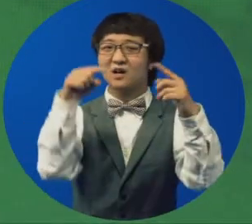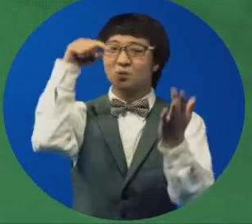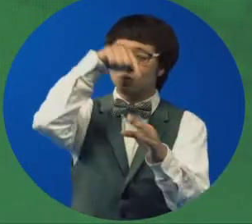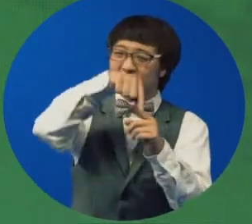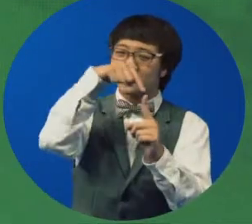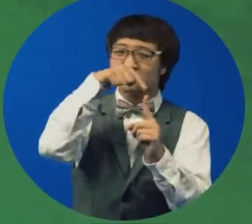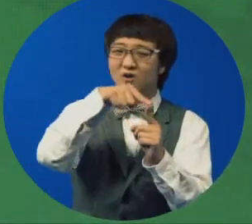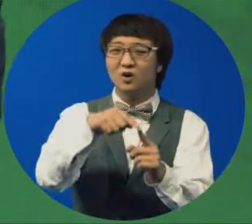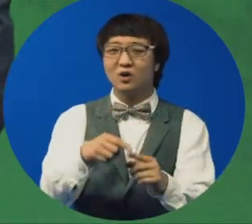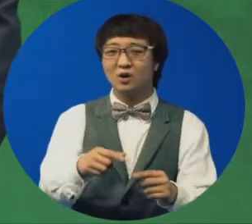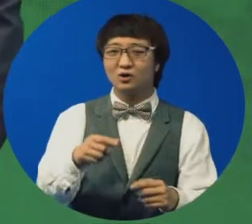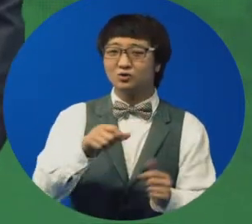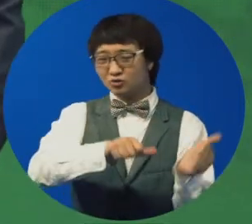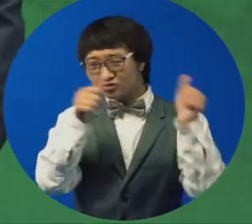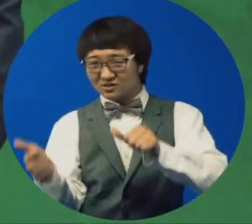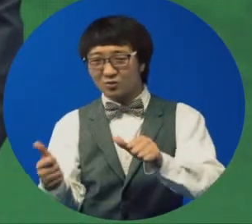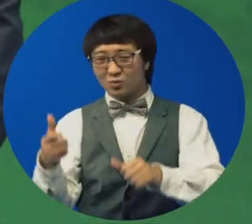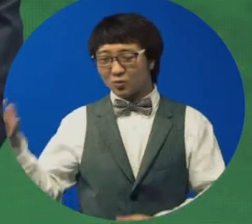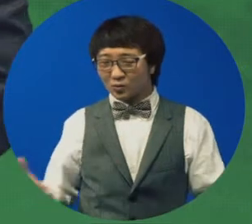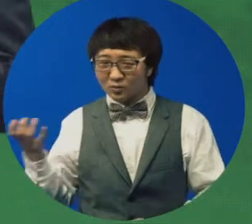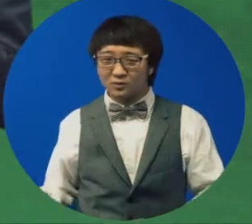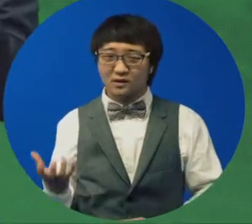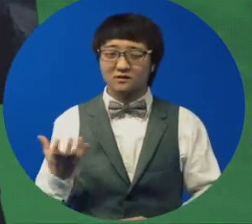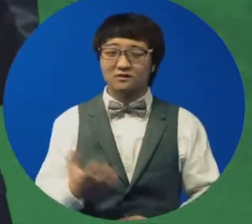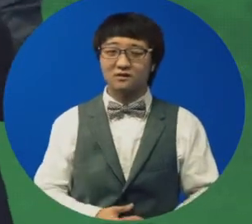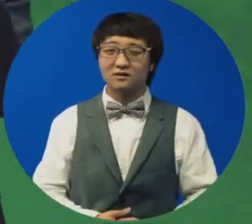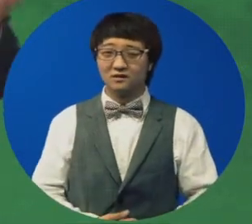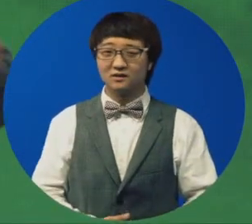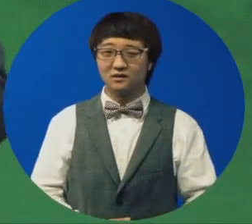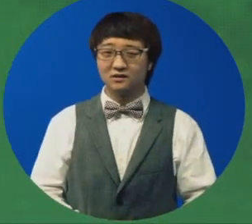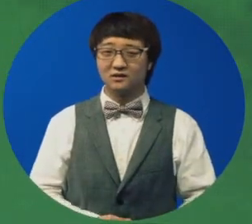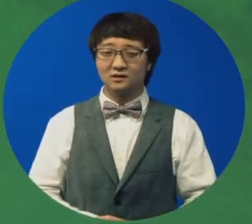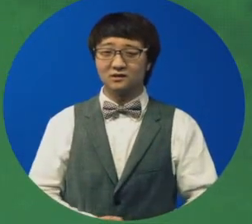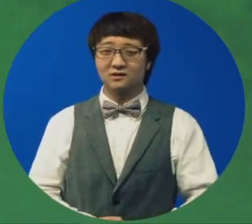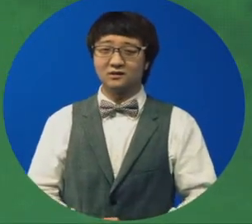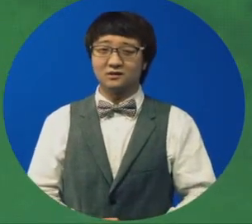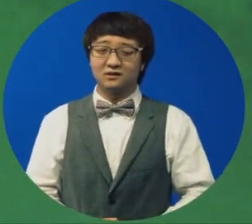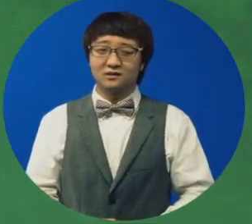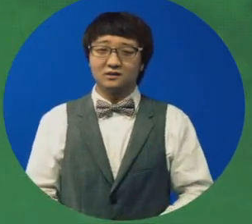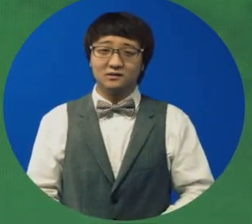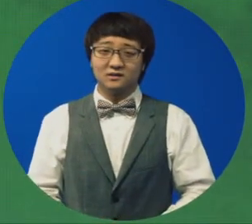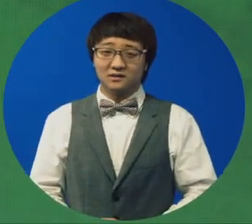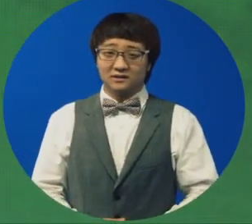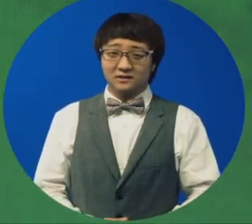고통당하시고 죽으셨고 우리가 하나님 앞에 드려지기를 원하시는 거예요.